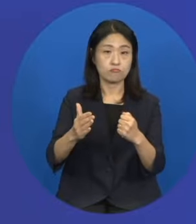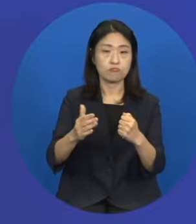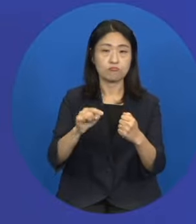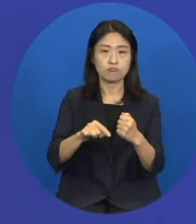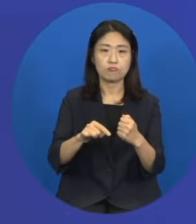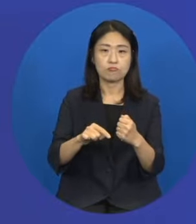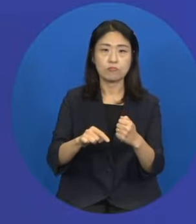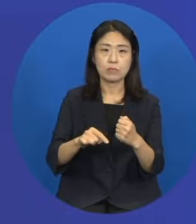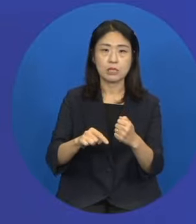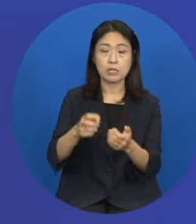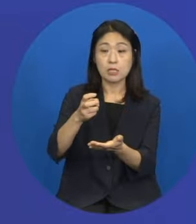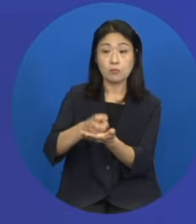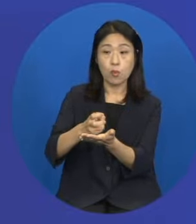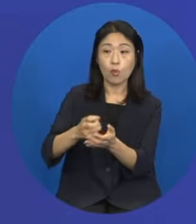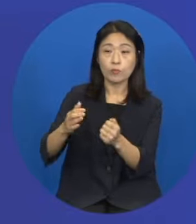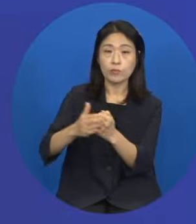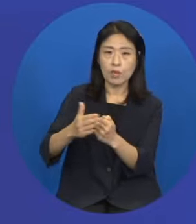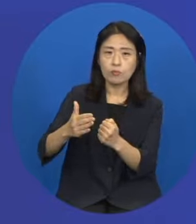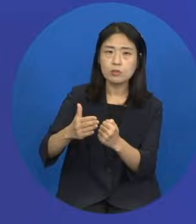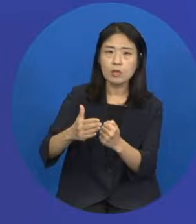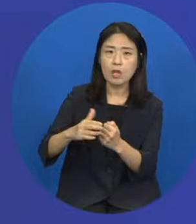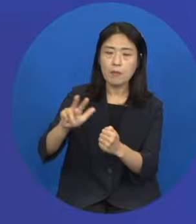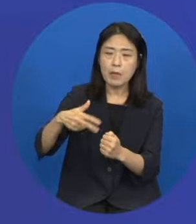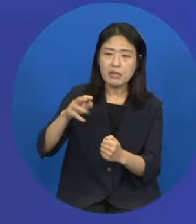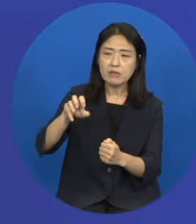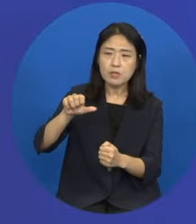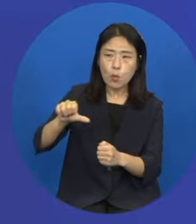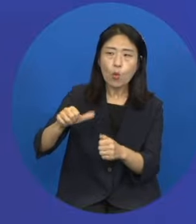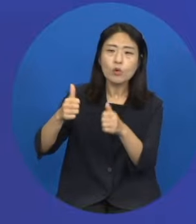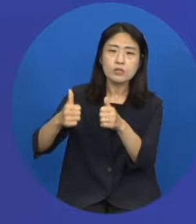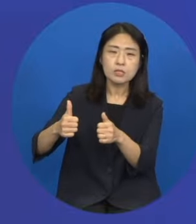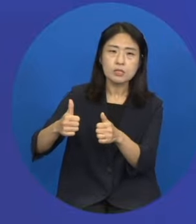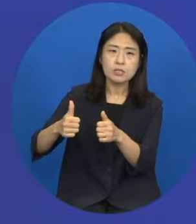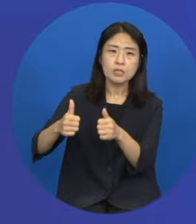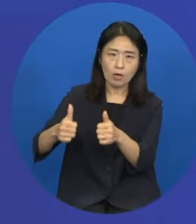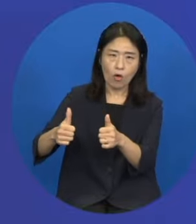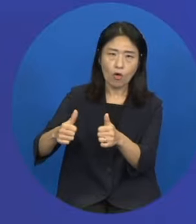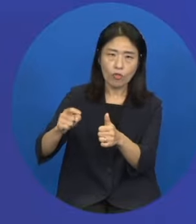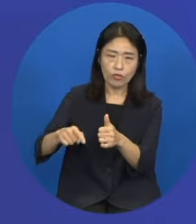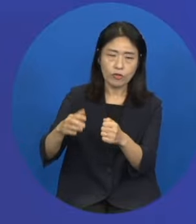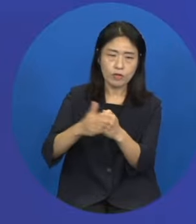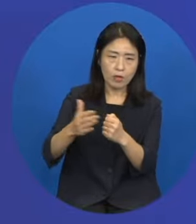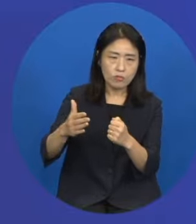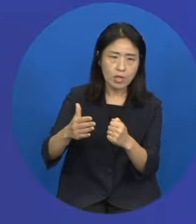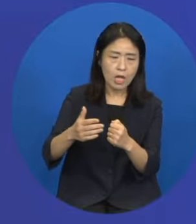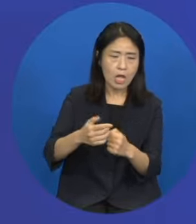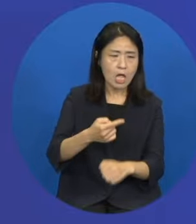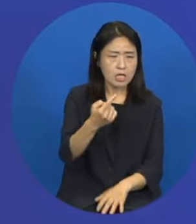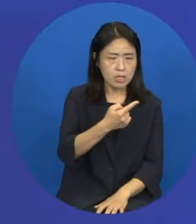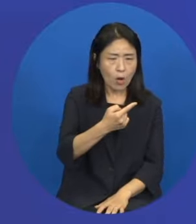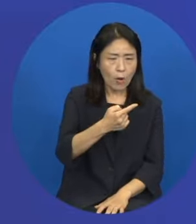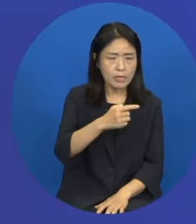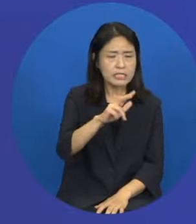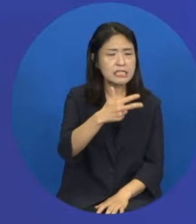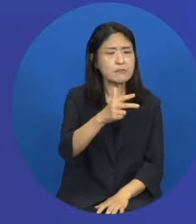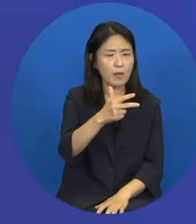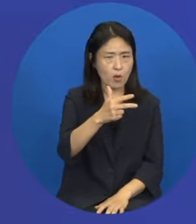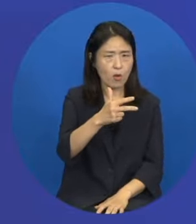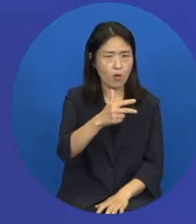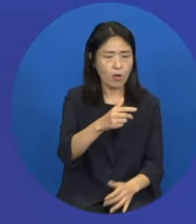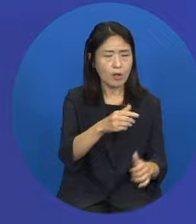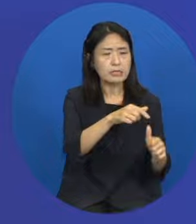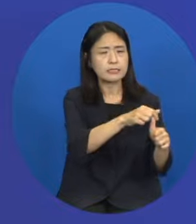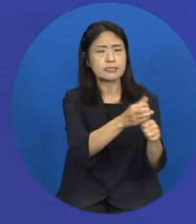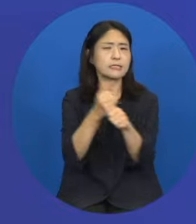법안 때문에 835건의 사건에서 1,682명이 체포가 된 거예요. 누가 체포된 거예요?